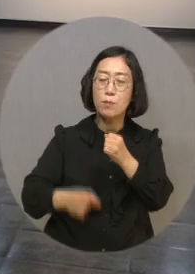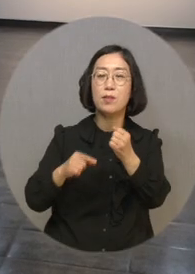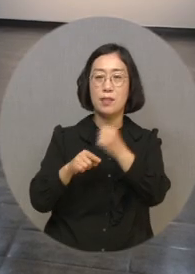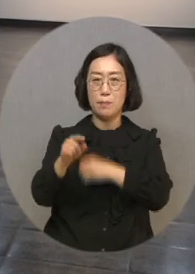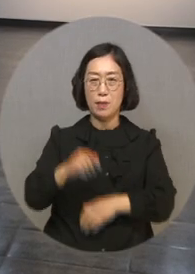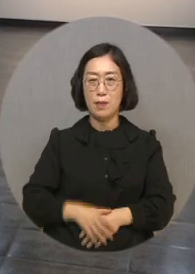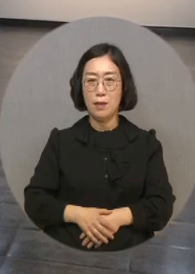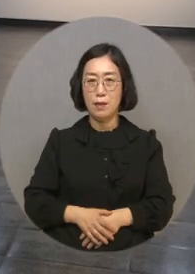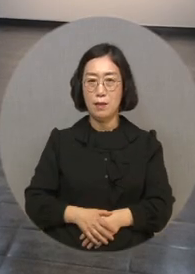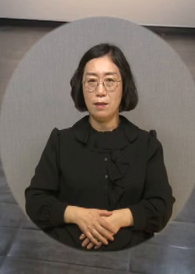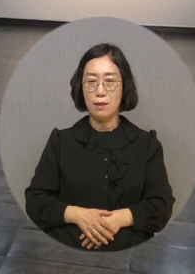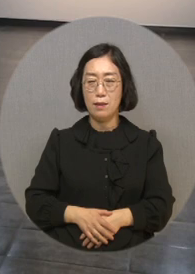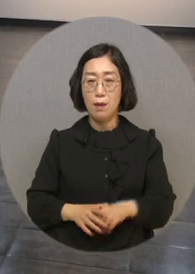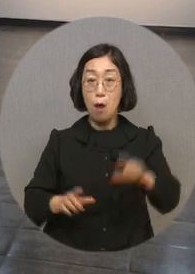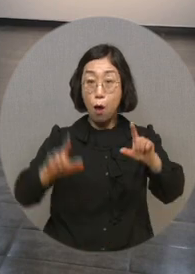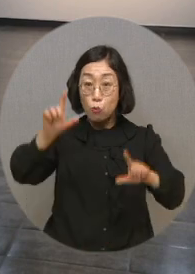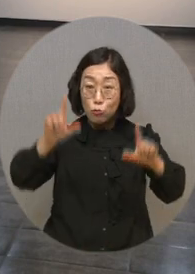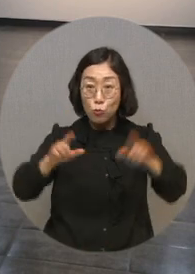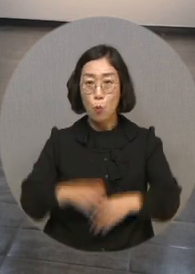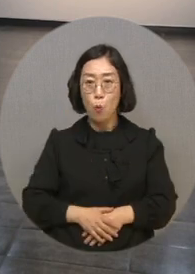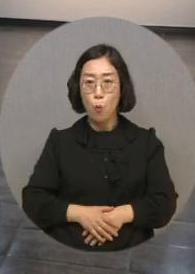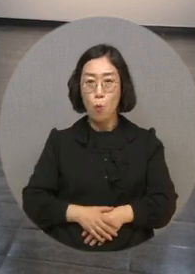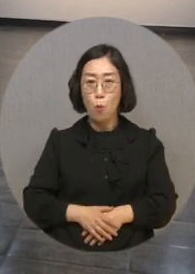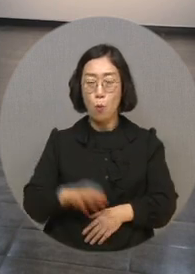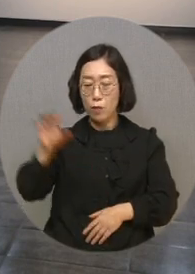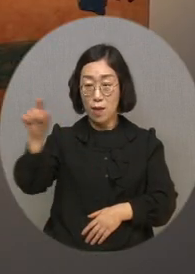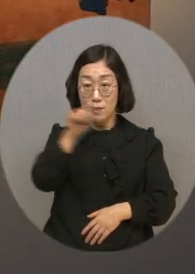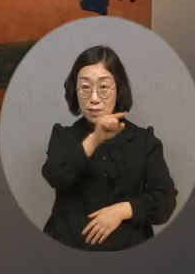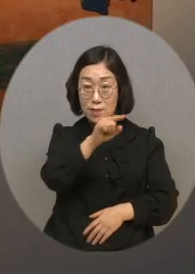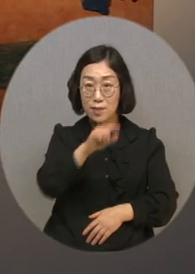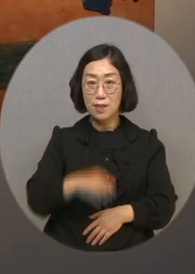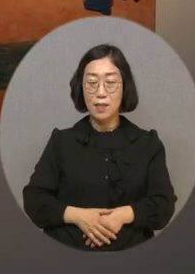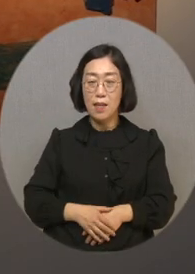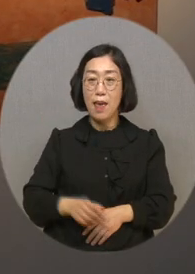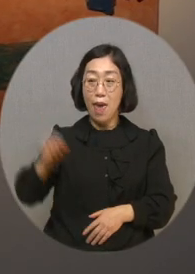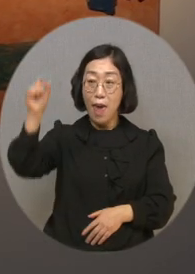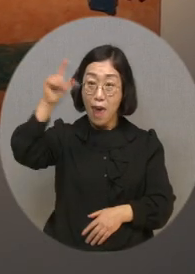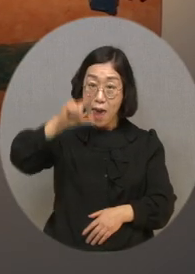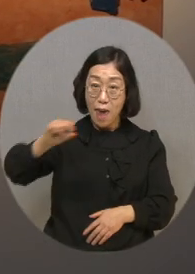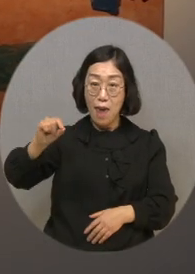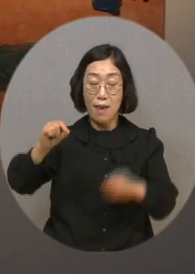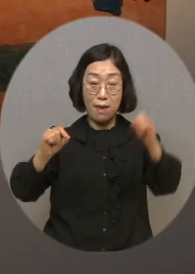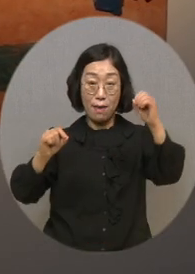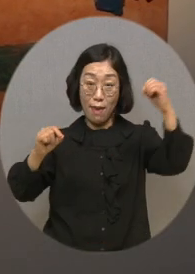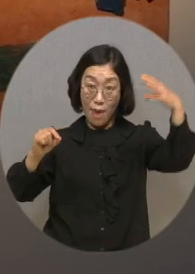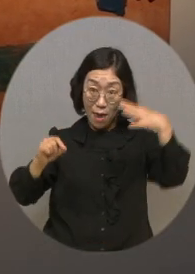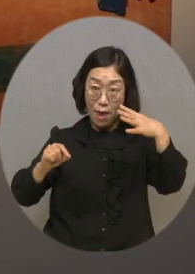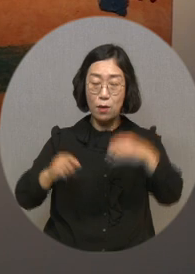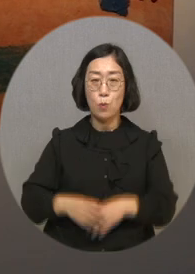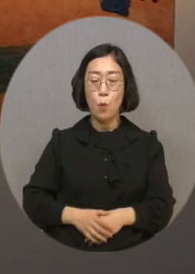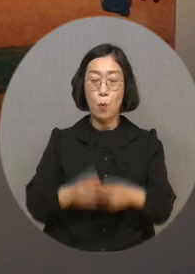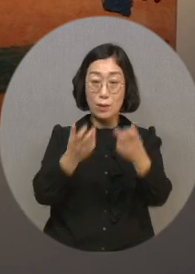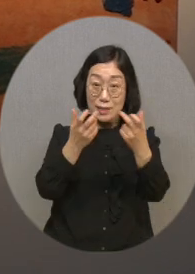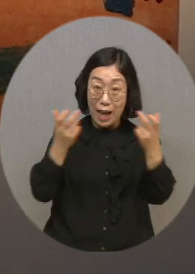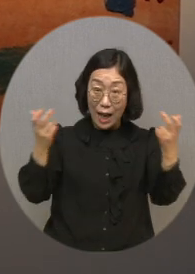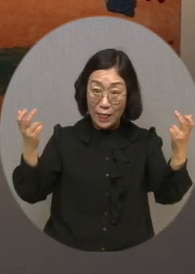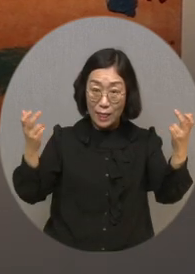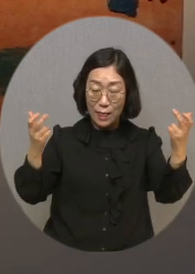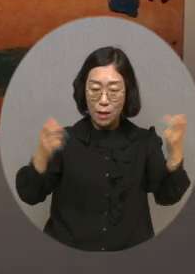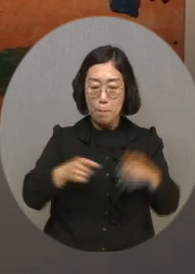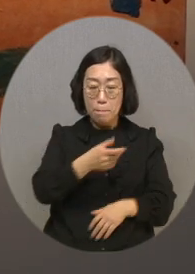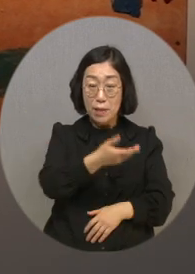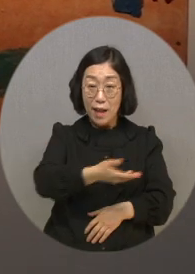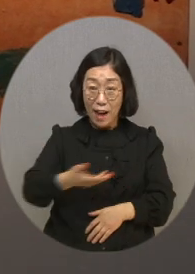화면은 음양의 구도를 차용한 대칭의 1월도와 화면을 가로지르는 산, 그리고 산을 받치는